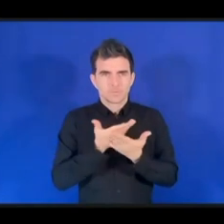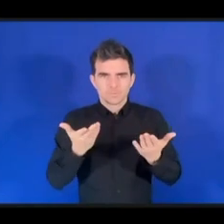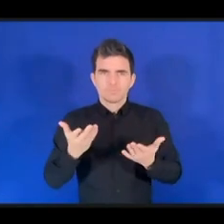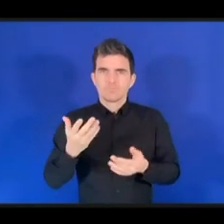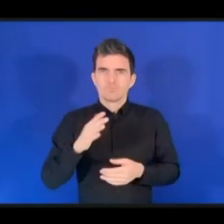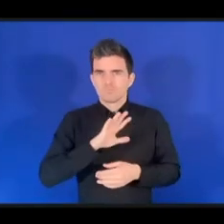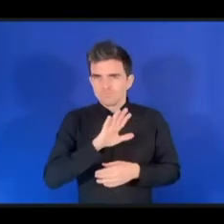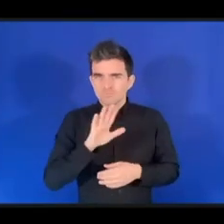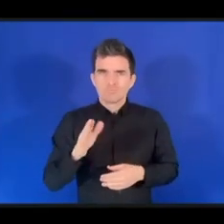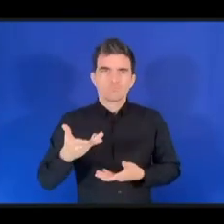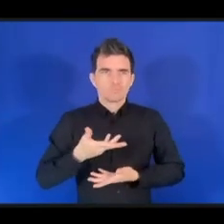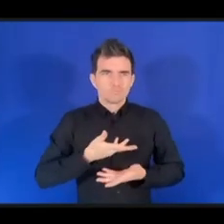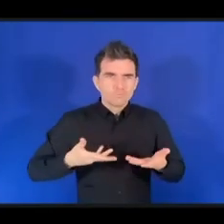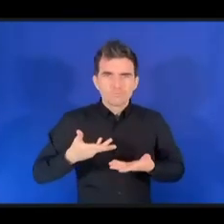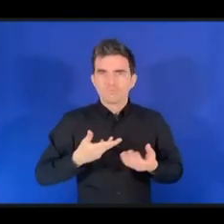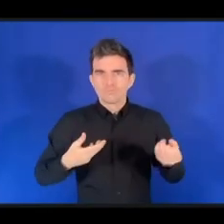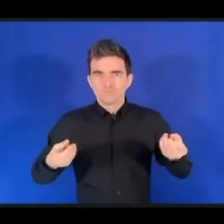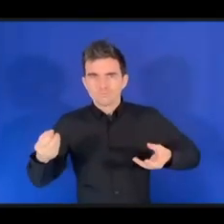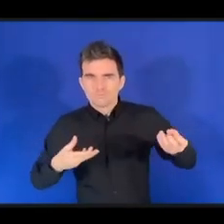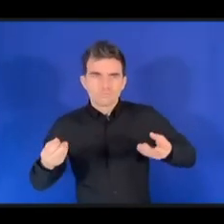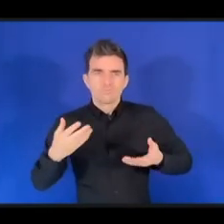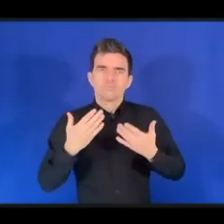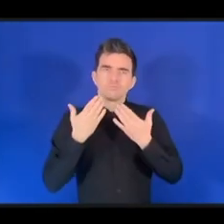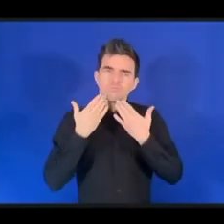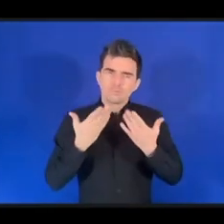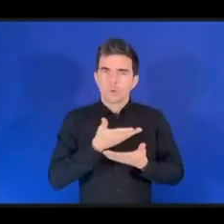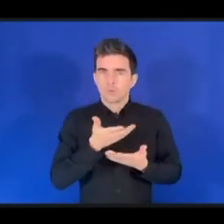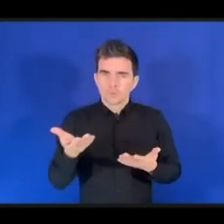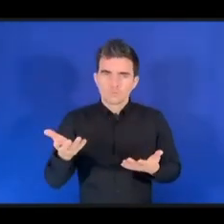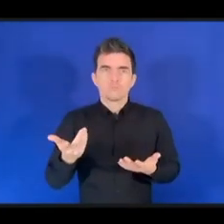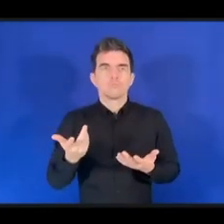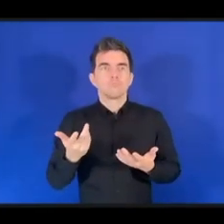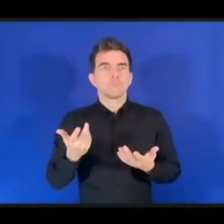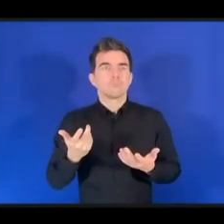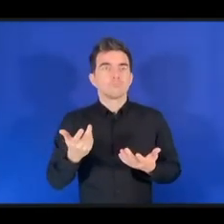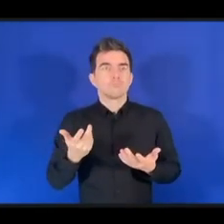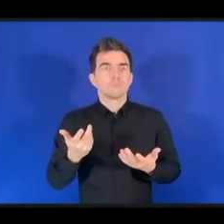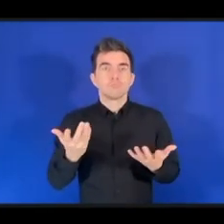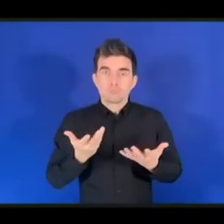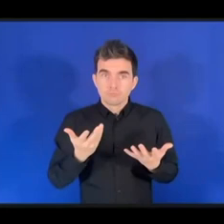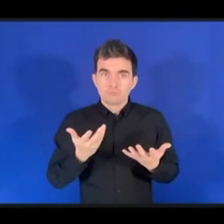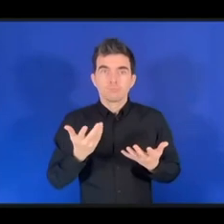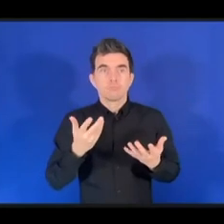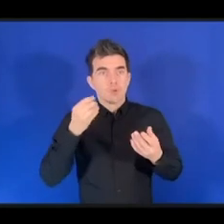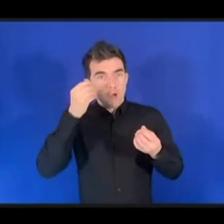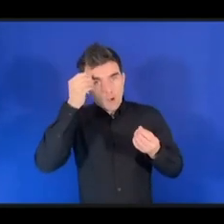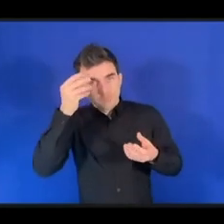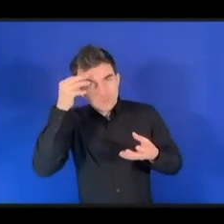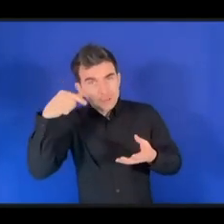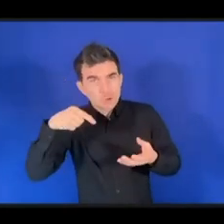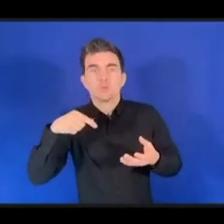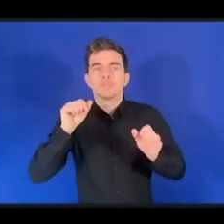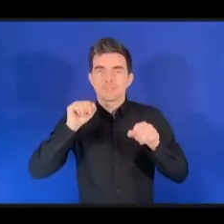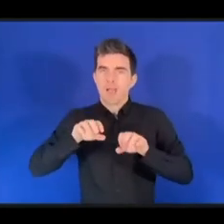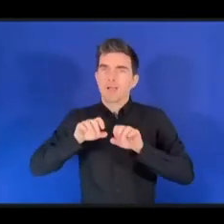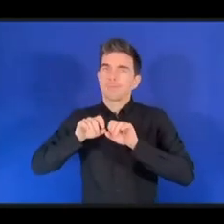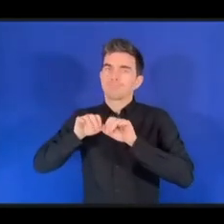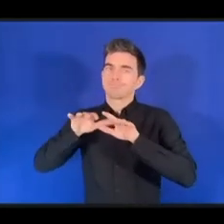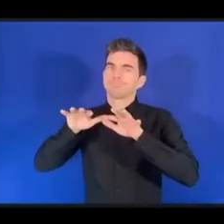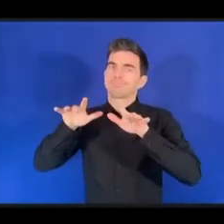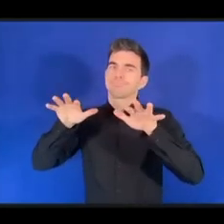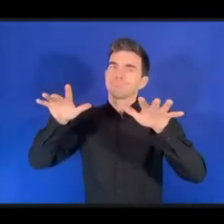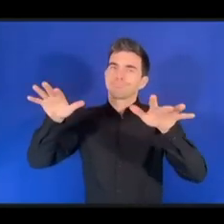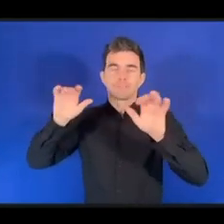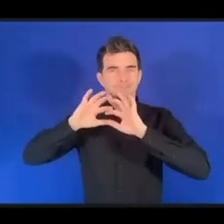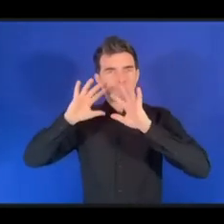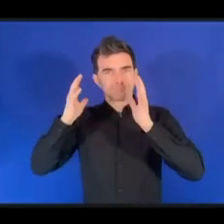على نشر خبر كيوتو في العالم وهنا انتهز هذه الفرصه لكي اشكر كل